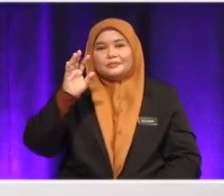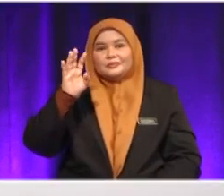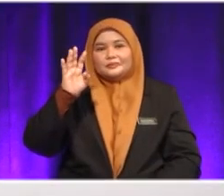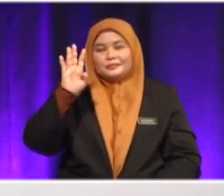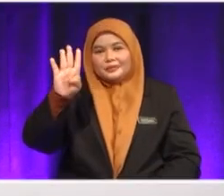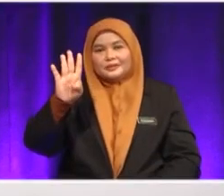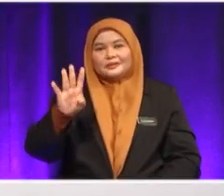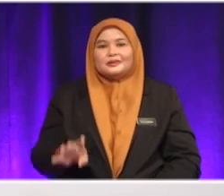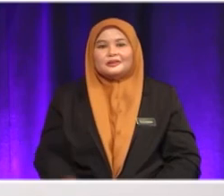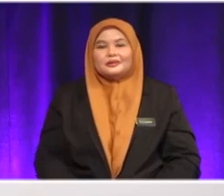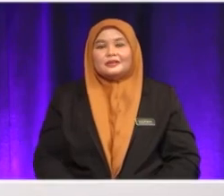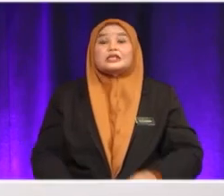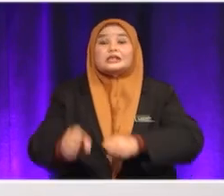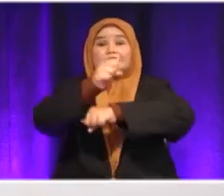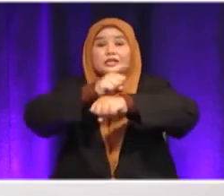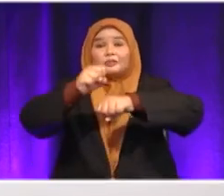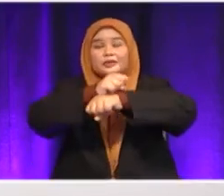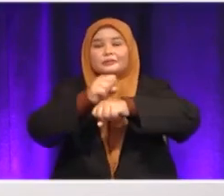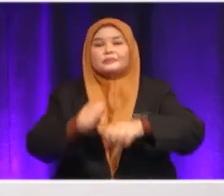Pergilah Singapura